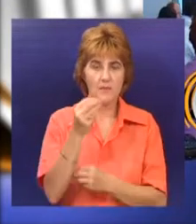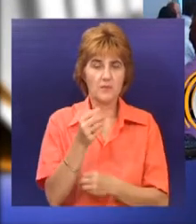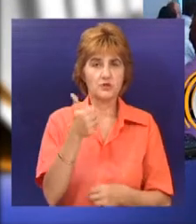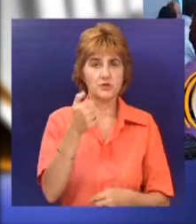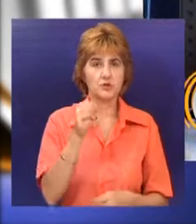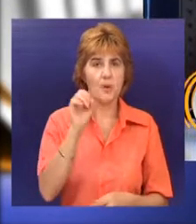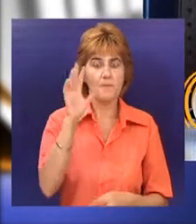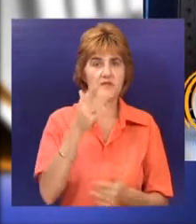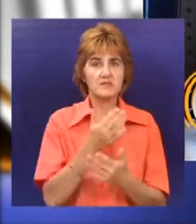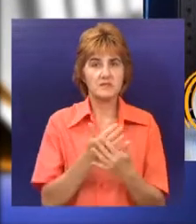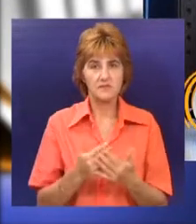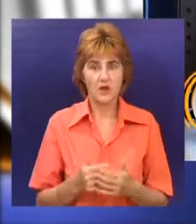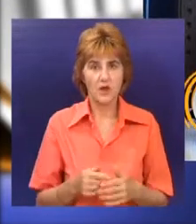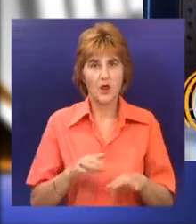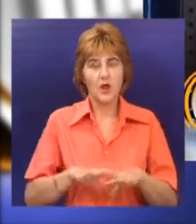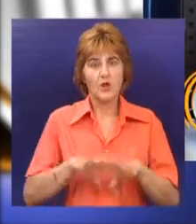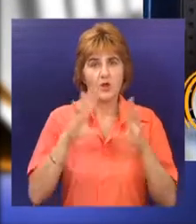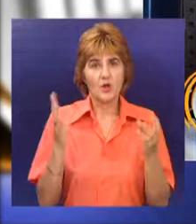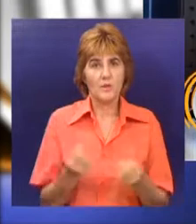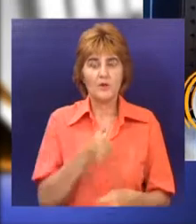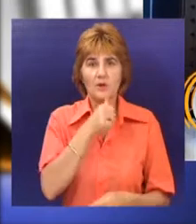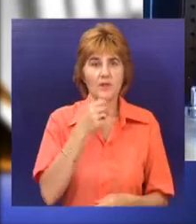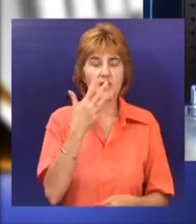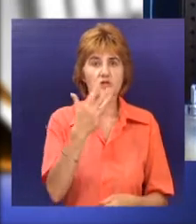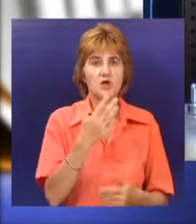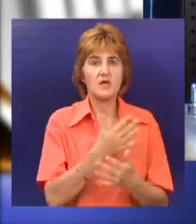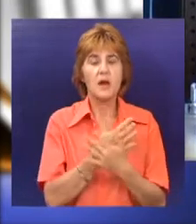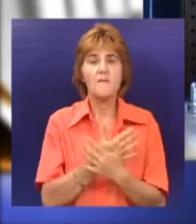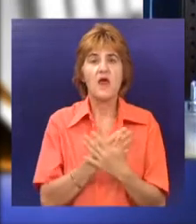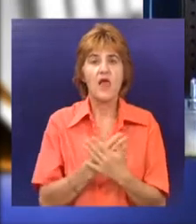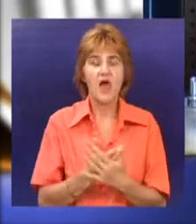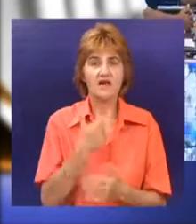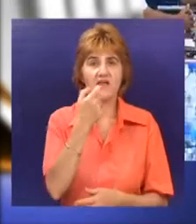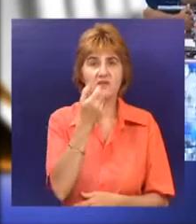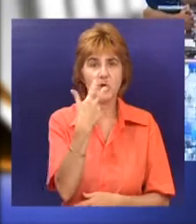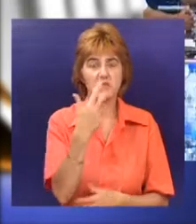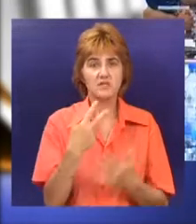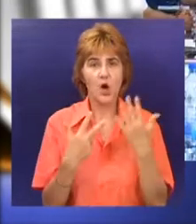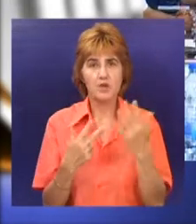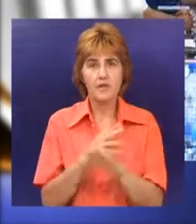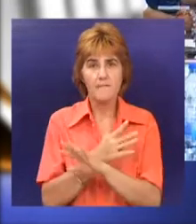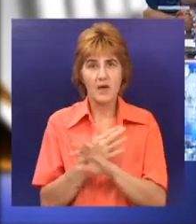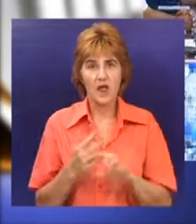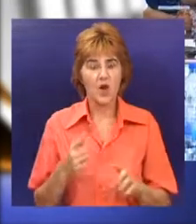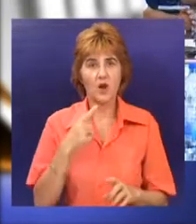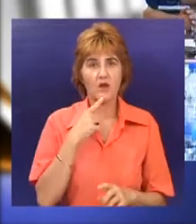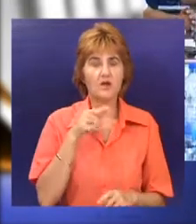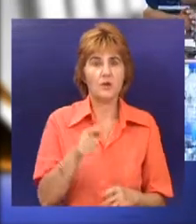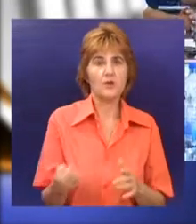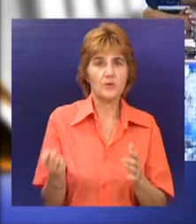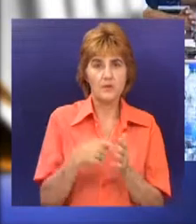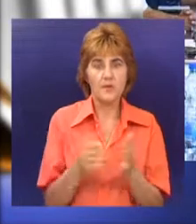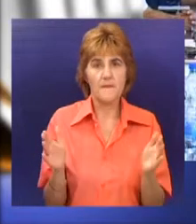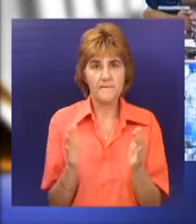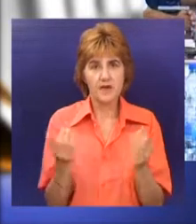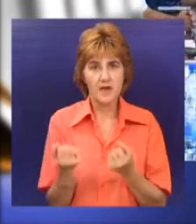miliona dinara i iznosi 4 milijarde 238 miliona i 148 hiljada dinara. U planu je kupovina